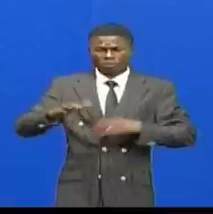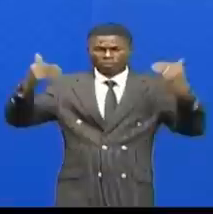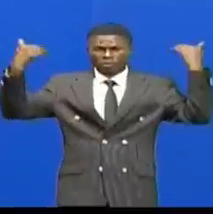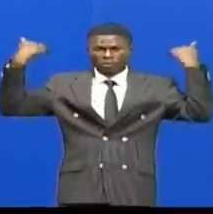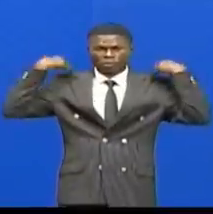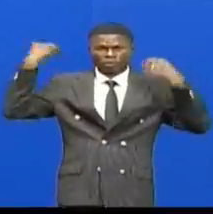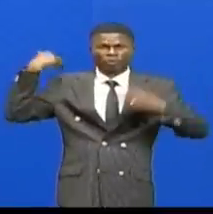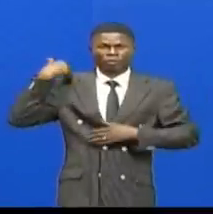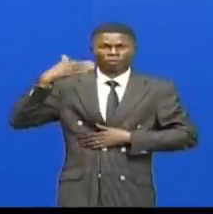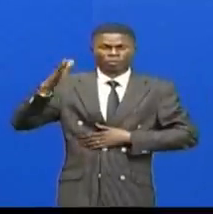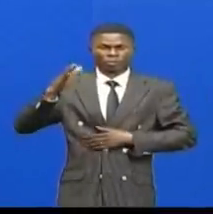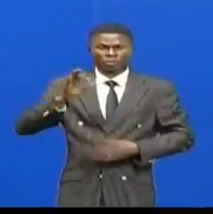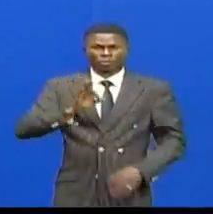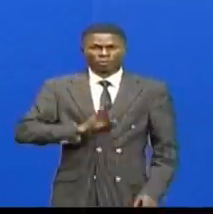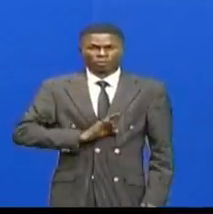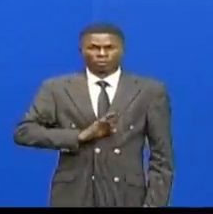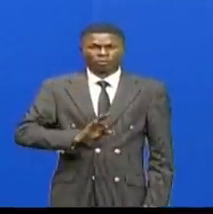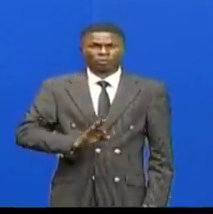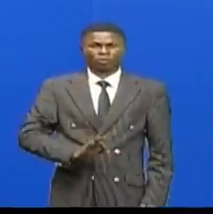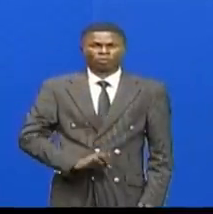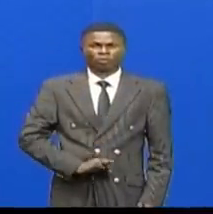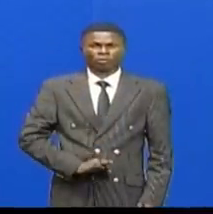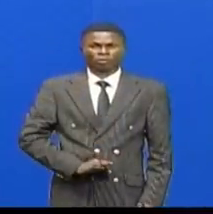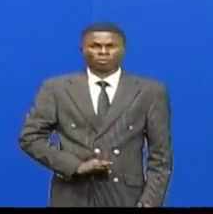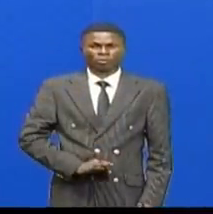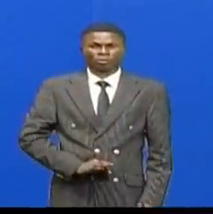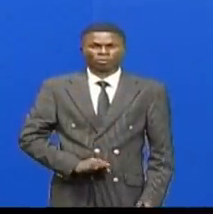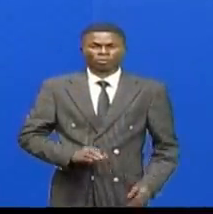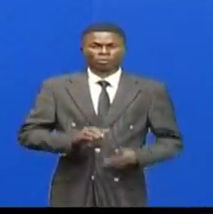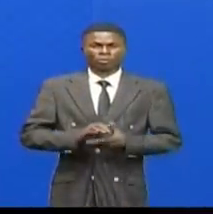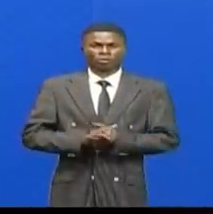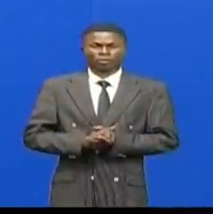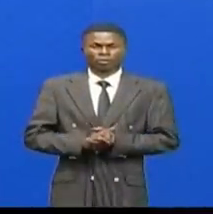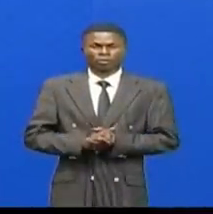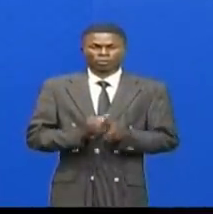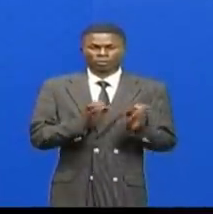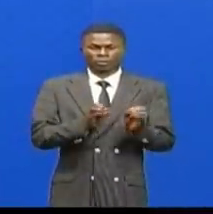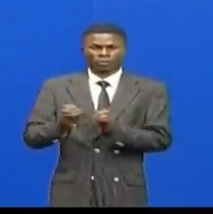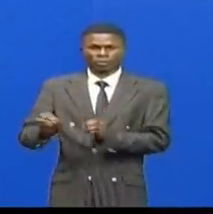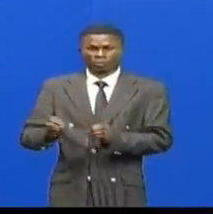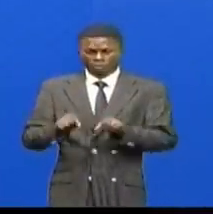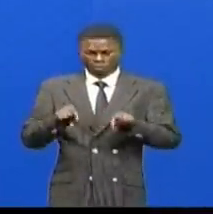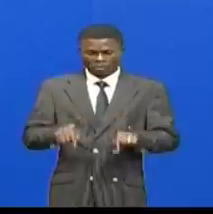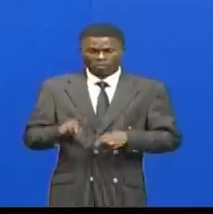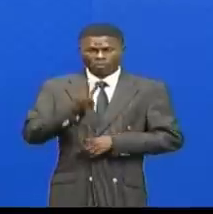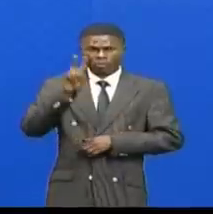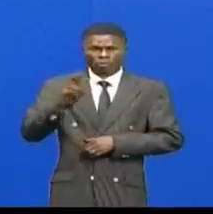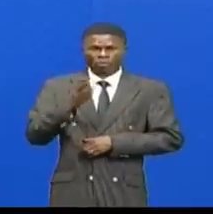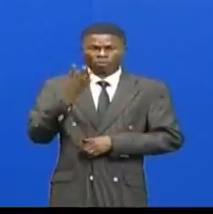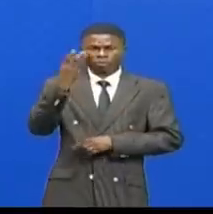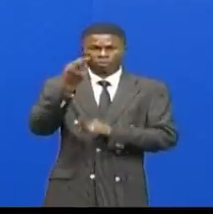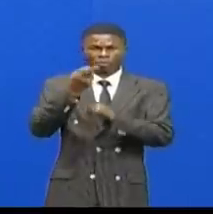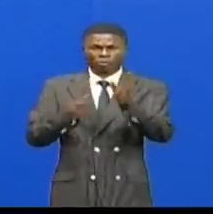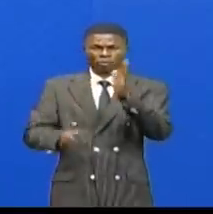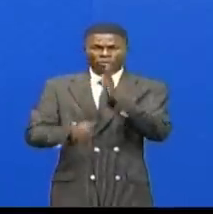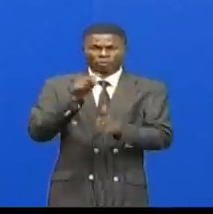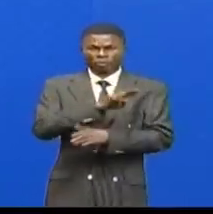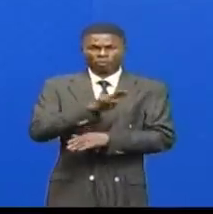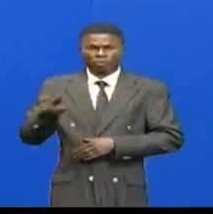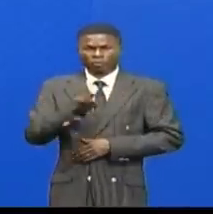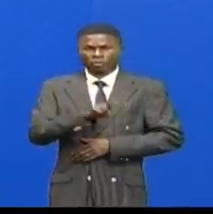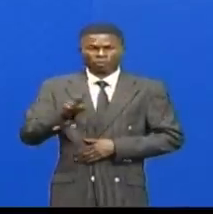l'État, Félix-Antoine Tshisekedi Tshilombo, a présidé ce vendredi 4 novembre 2022